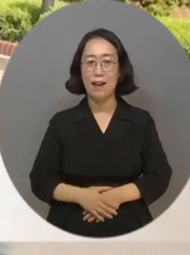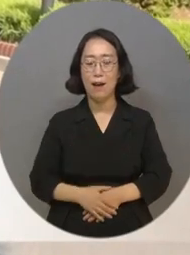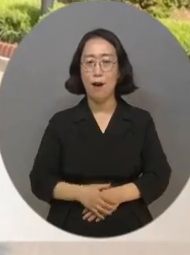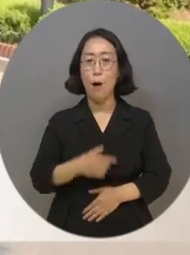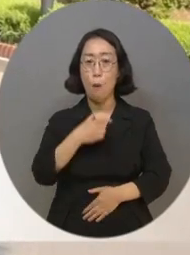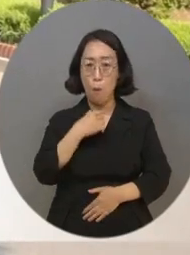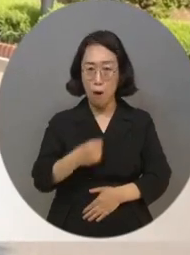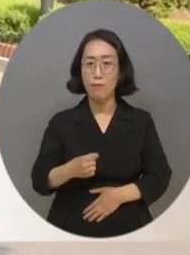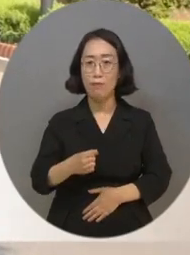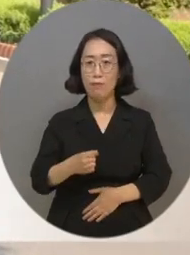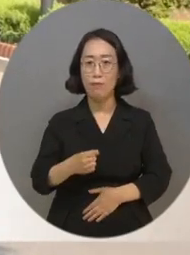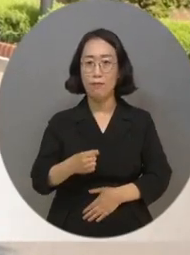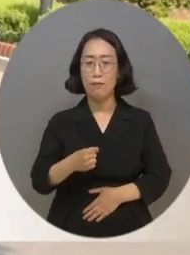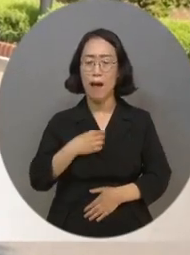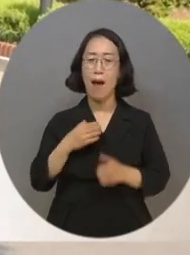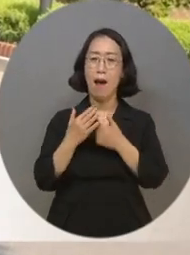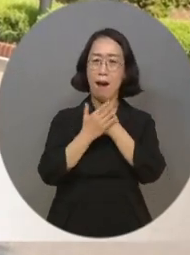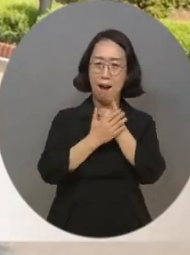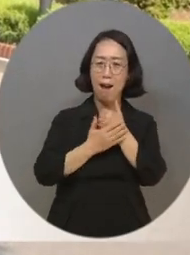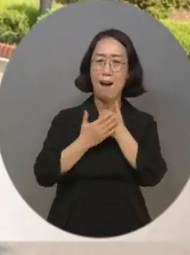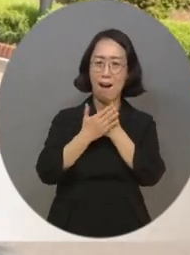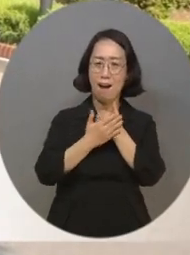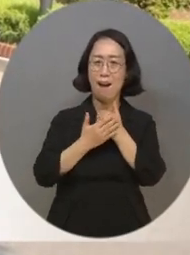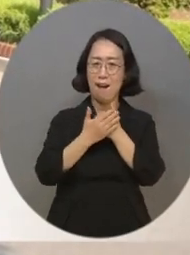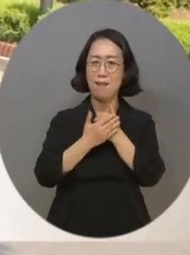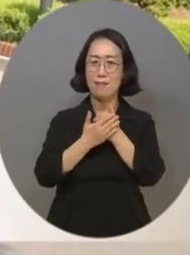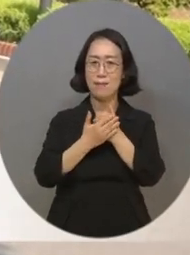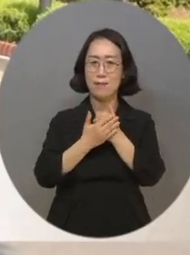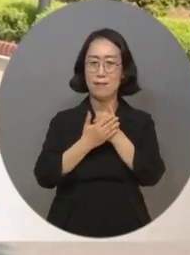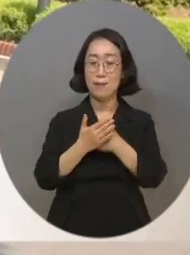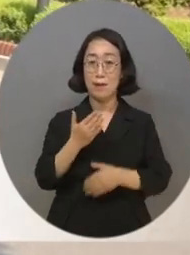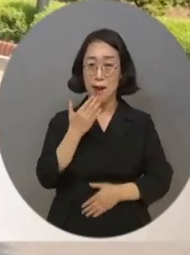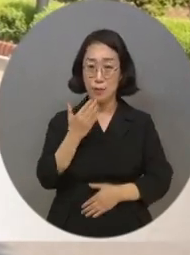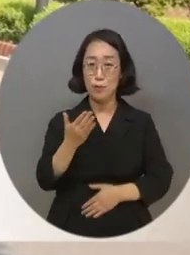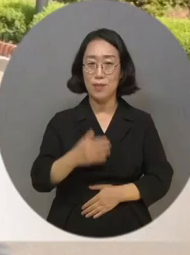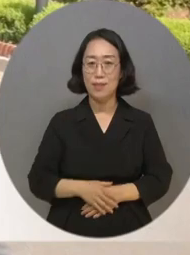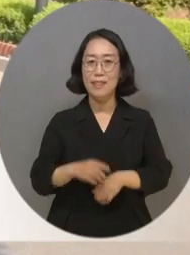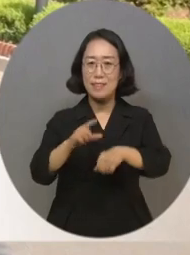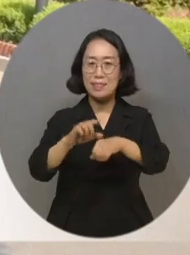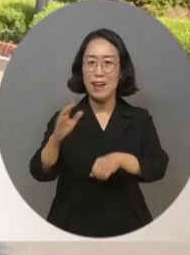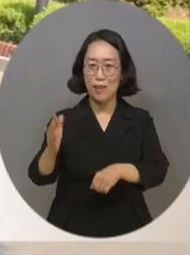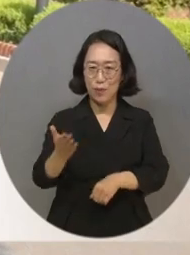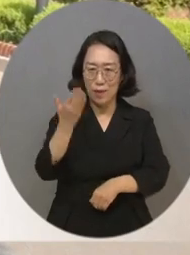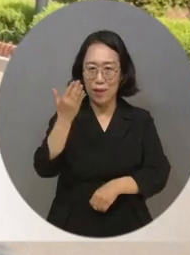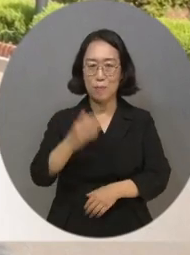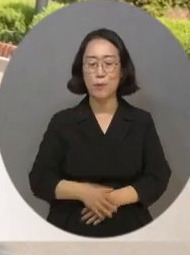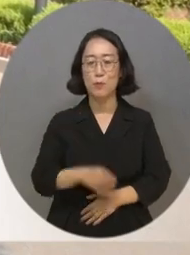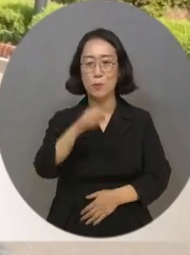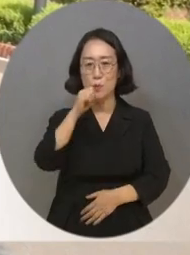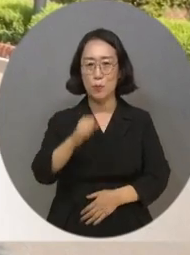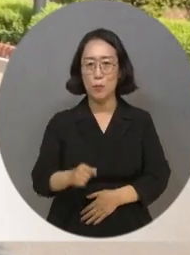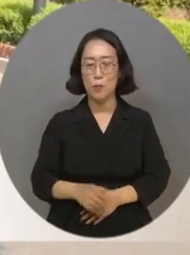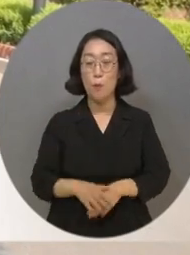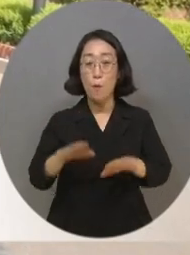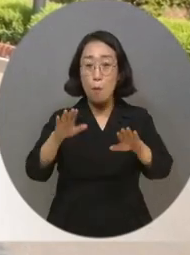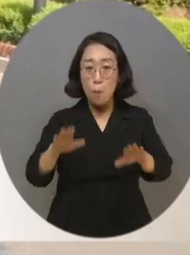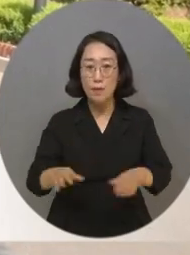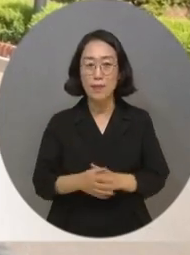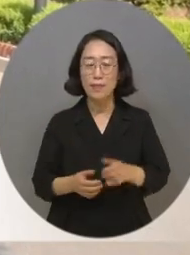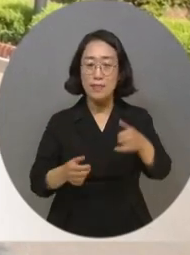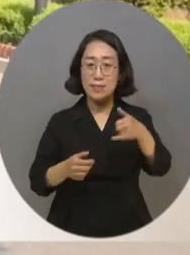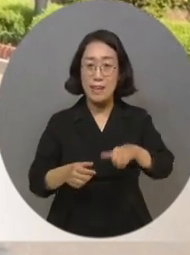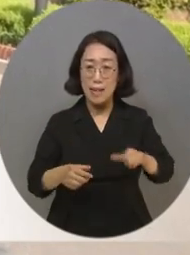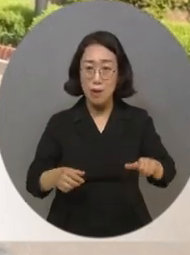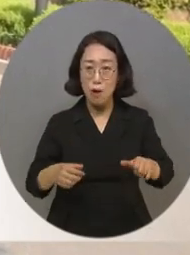한 개인으로서 한번 가질 수 있는 그런 시간이 됐으면 하고 하루만큼은 자식분들